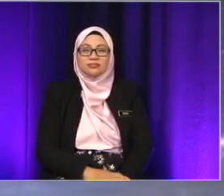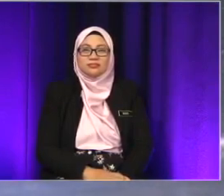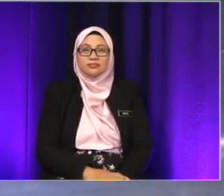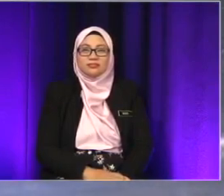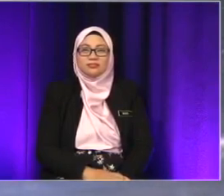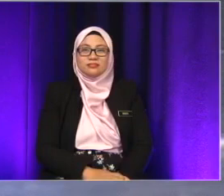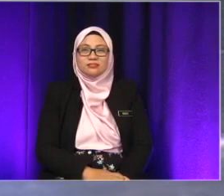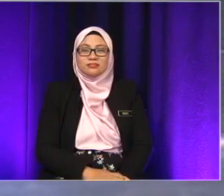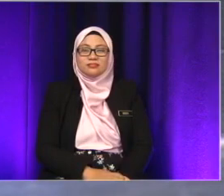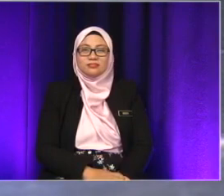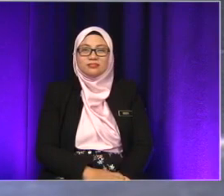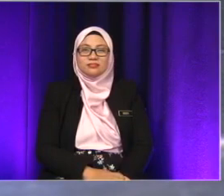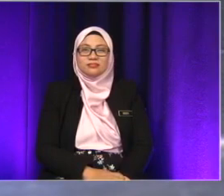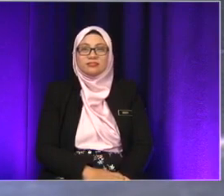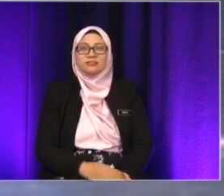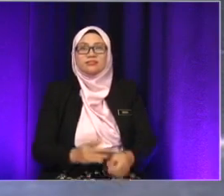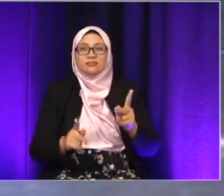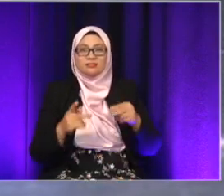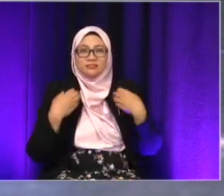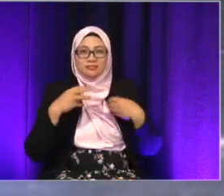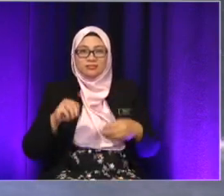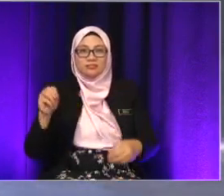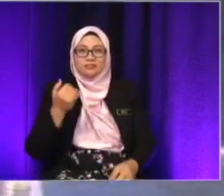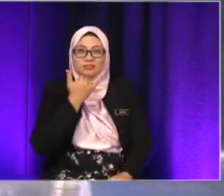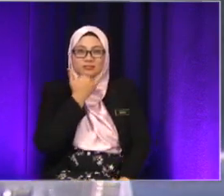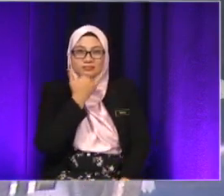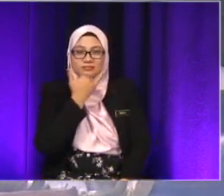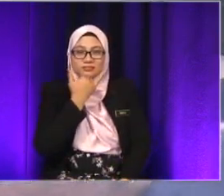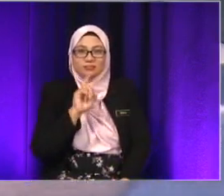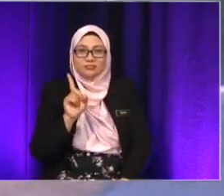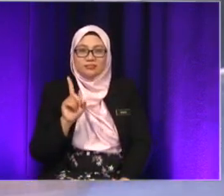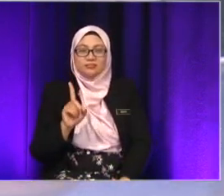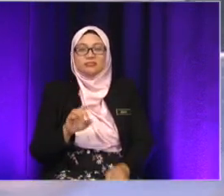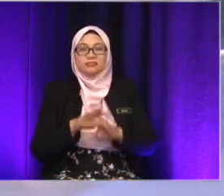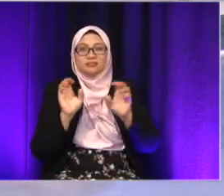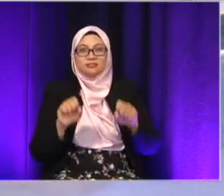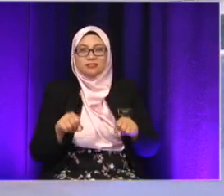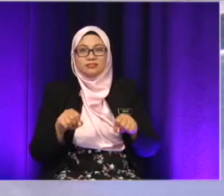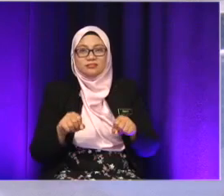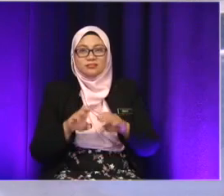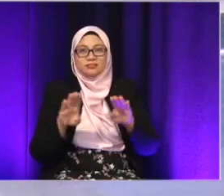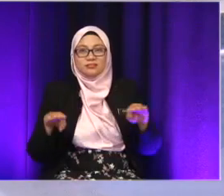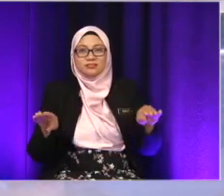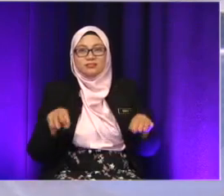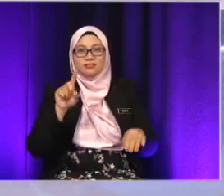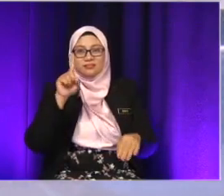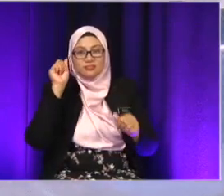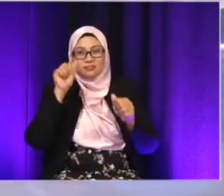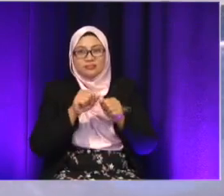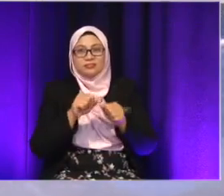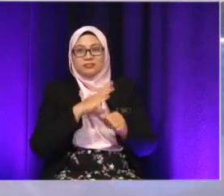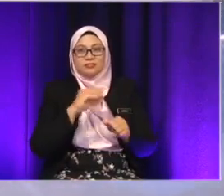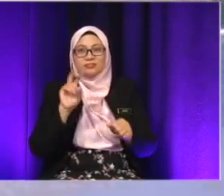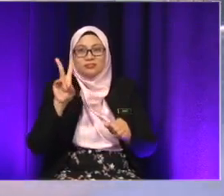mana tu cikgu? Dia kadang tak dapat membandingkan mana satu arah dan dua arah itu saja. Masuk dua arah ni, dia masuk ke dua-dua